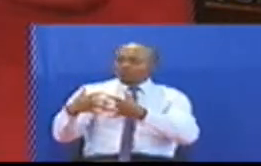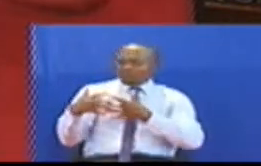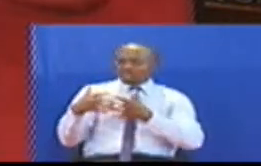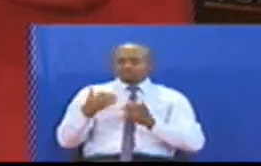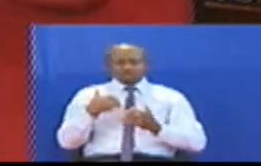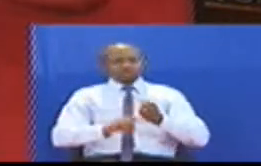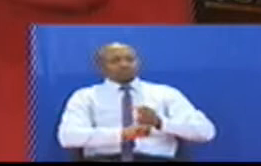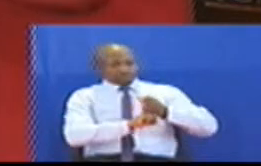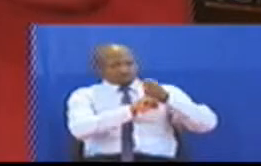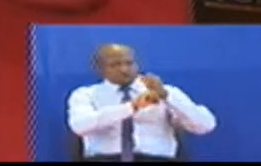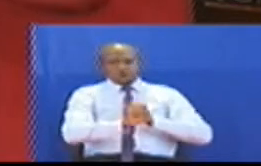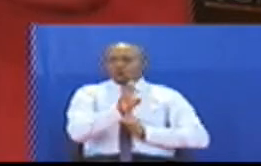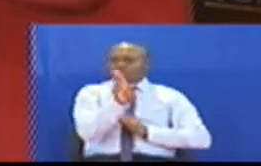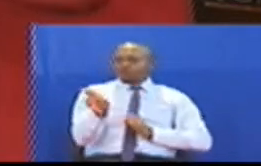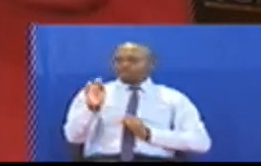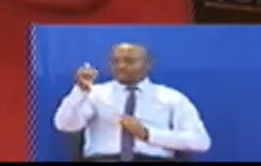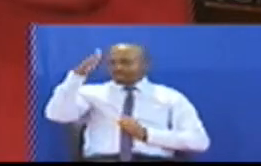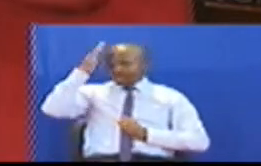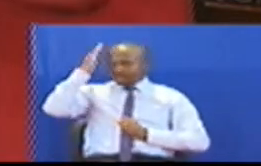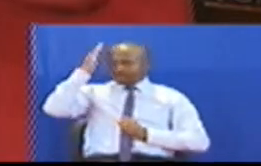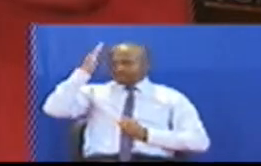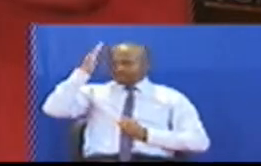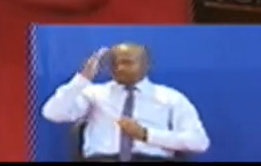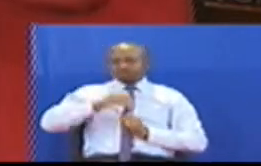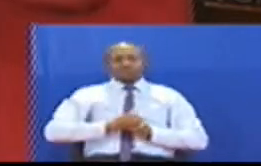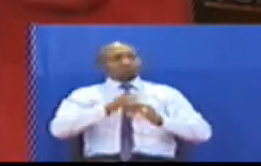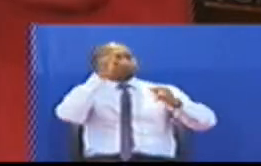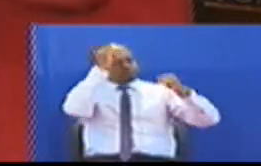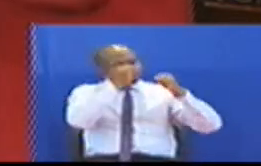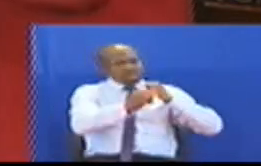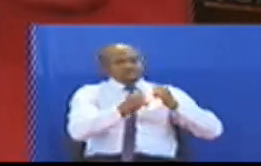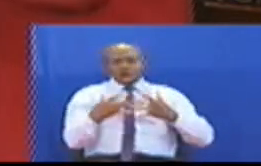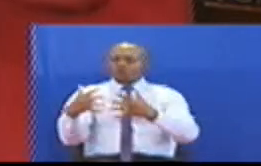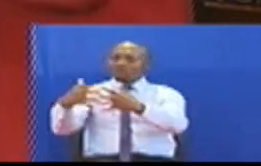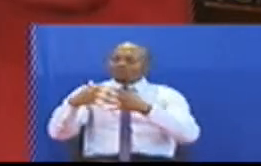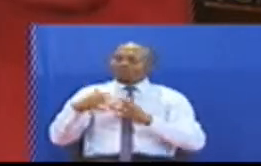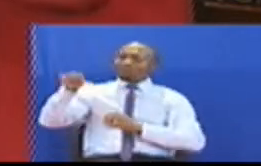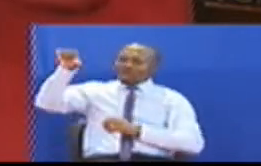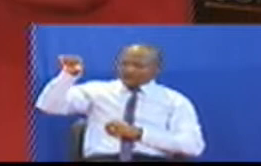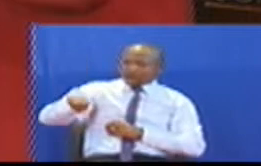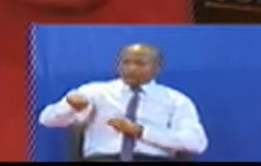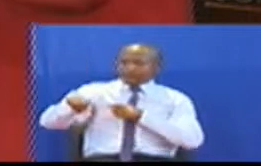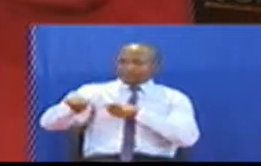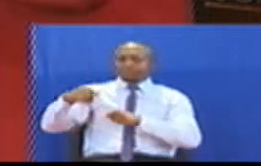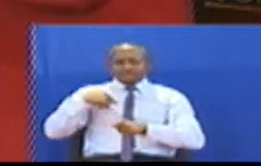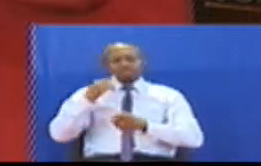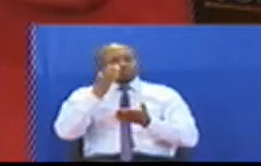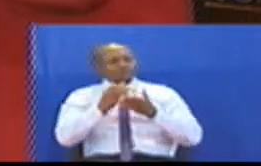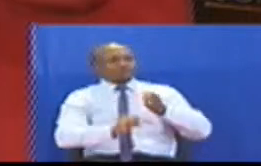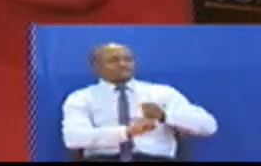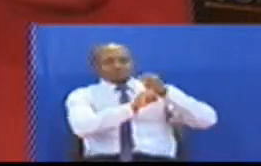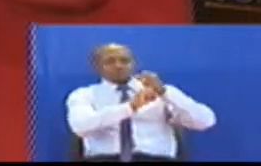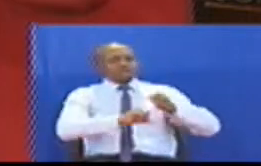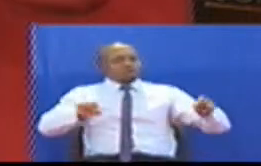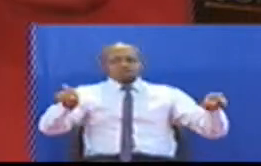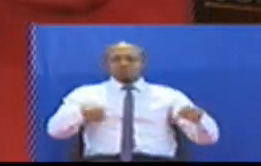mkono kabisa hoja ya serikali ya kupinga uvuvi haramu. Na mimi naungana nao, sigombani nao